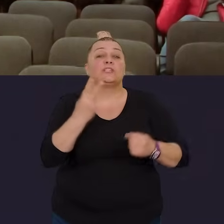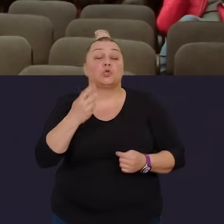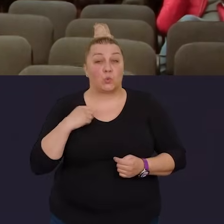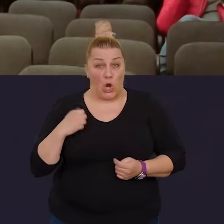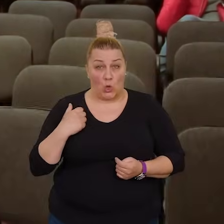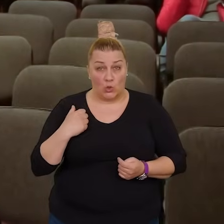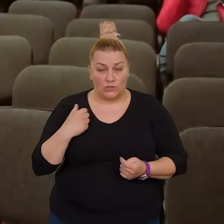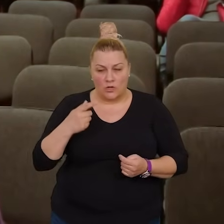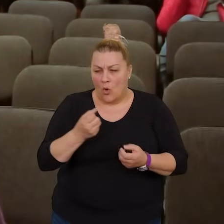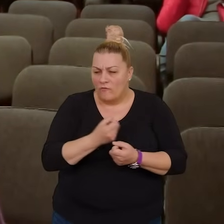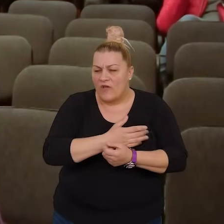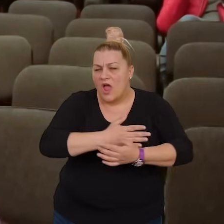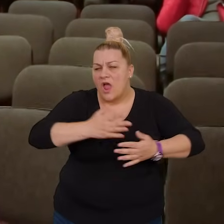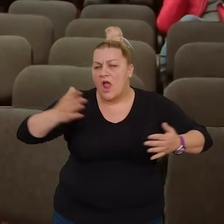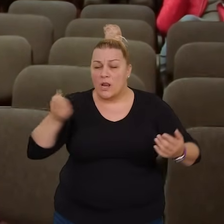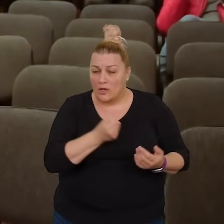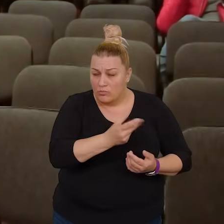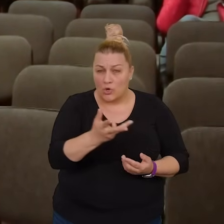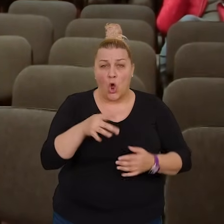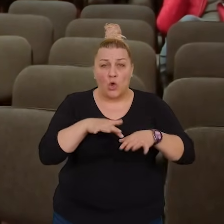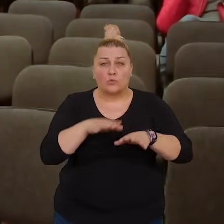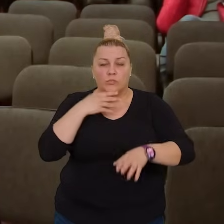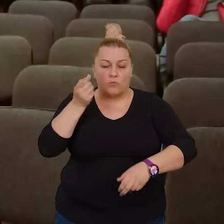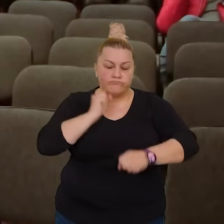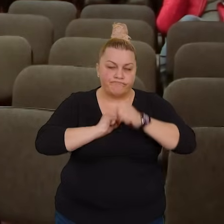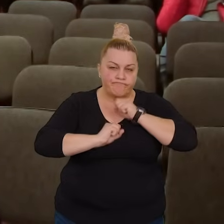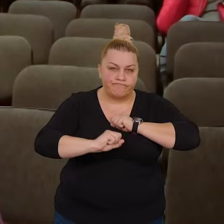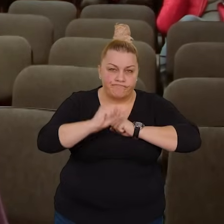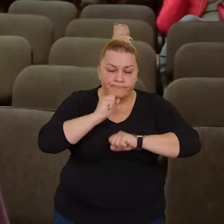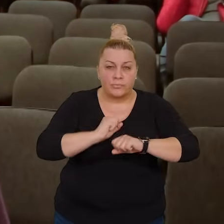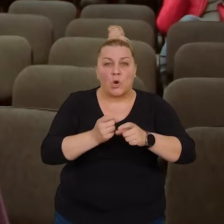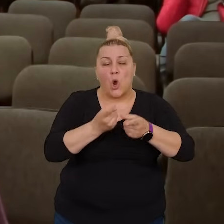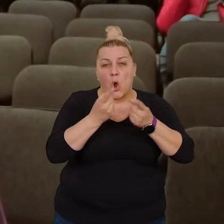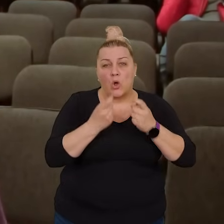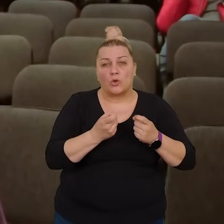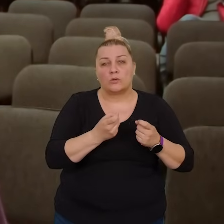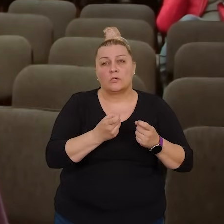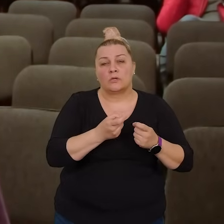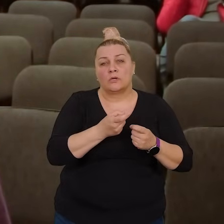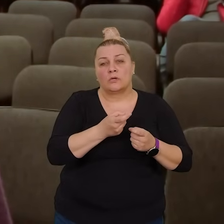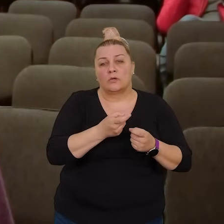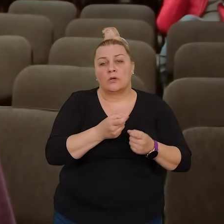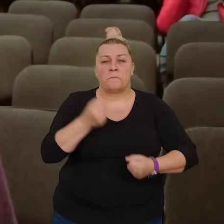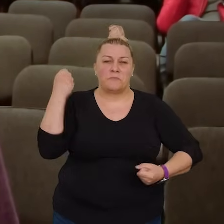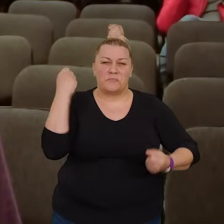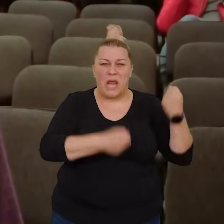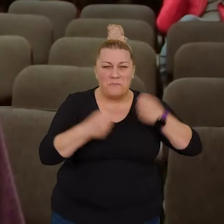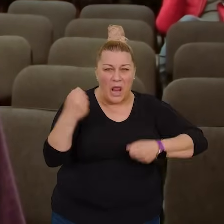i 1992. godine. Znači, taj ogroman broj ljudi koji je prošao najgora stradanja od